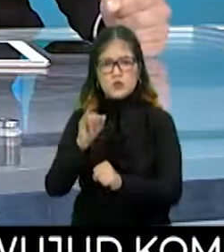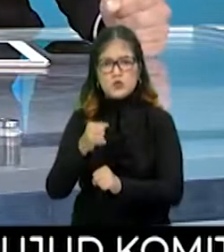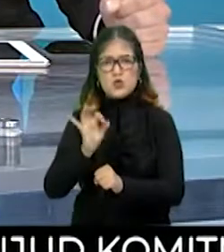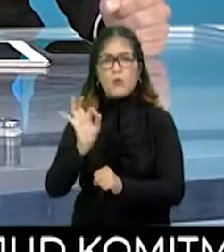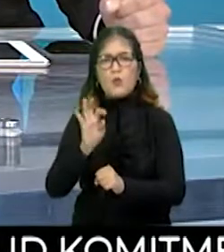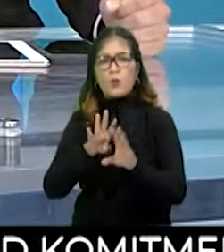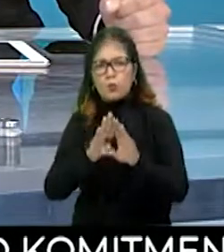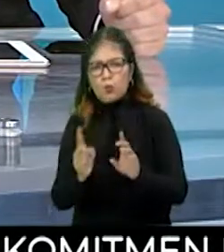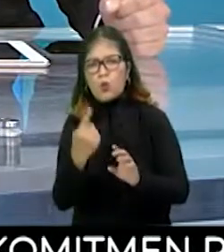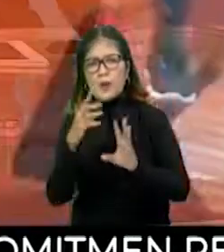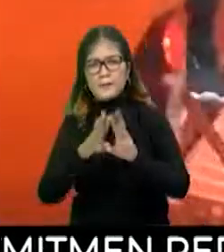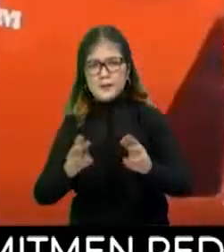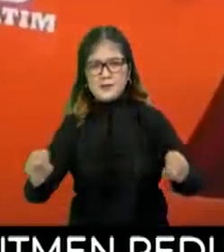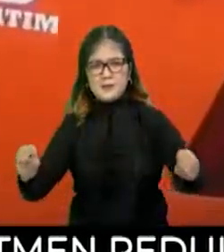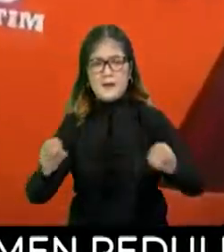beroperasi.